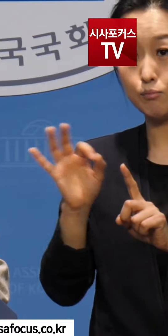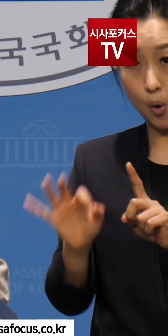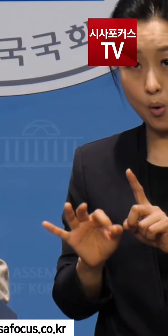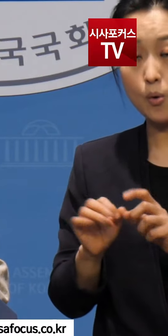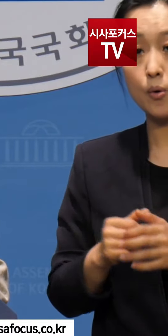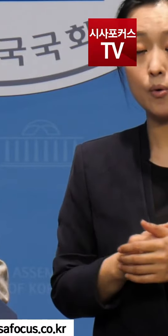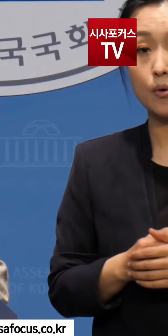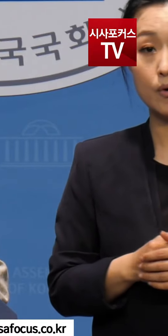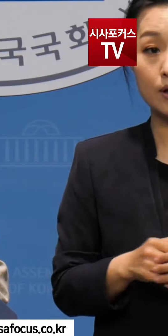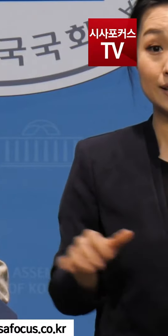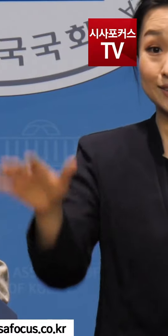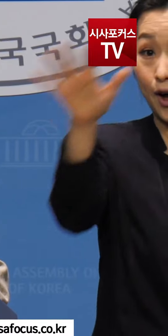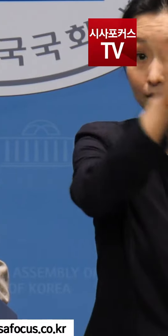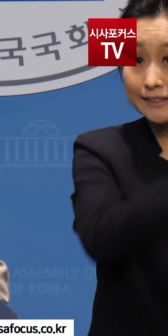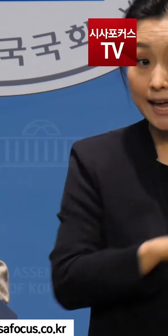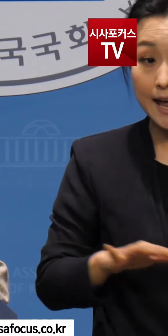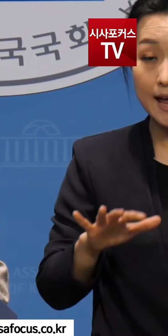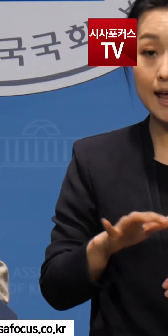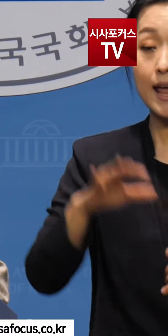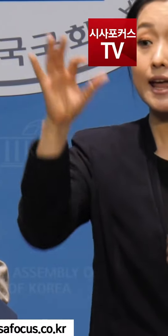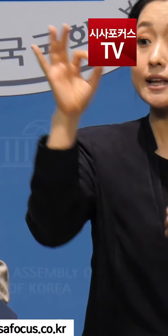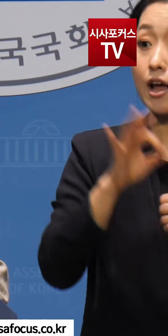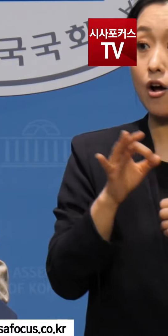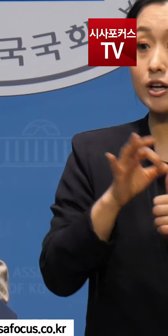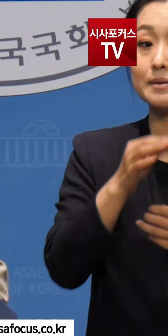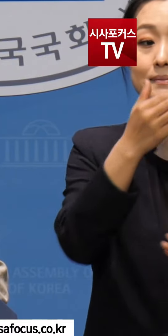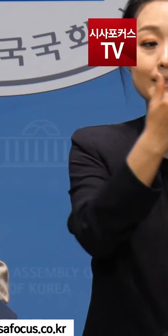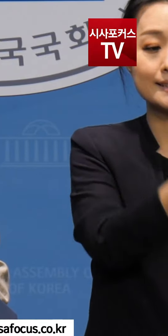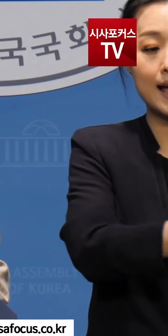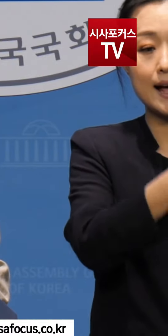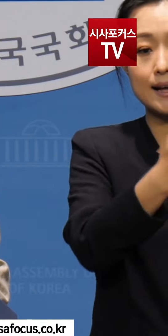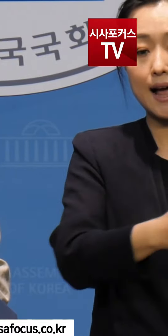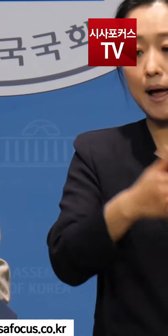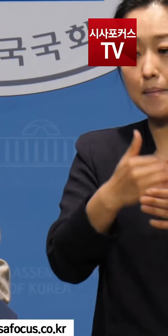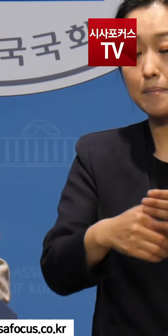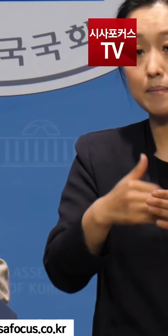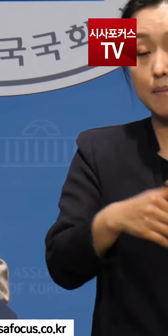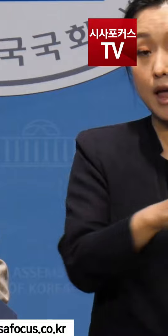21.3%로서 전 세대의 총 연금액 삭감 평균이